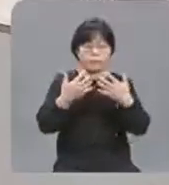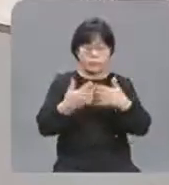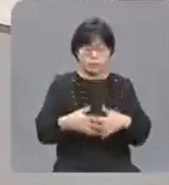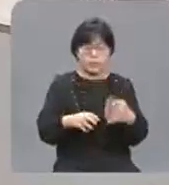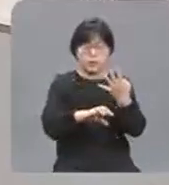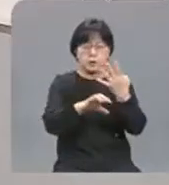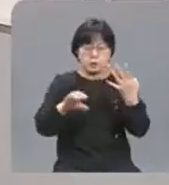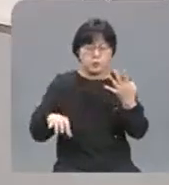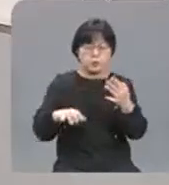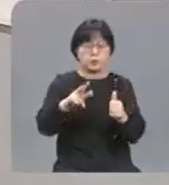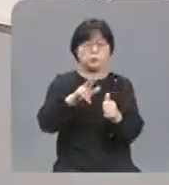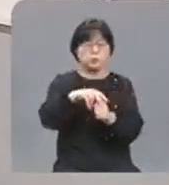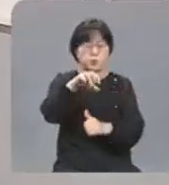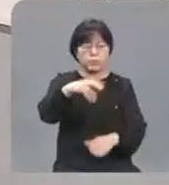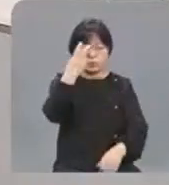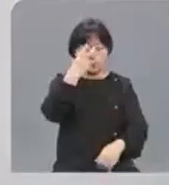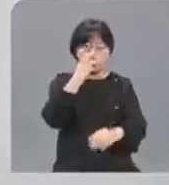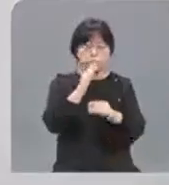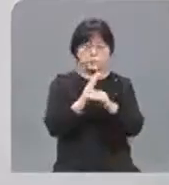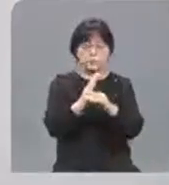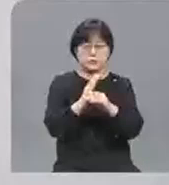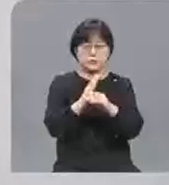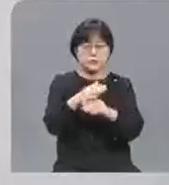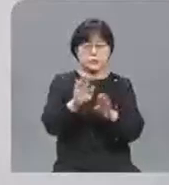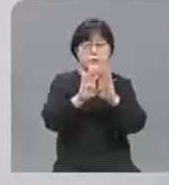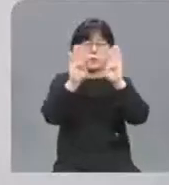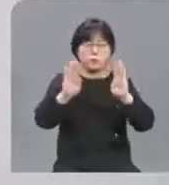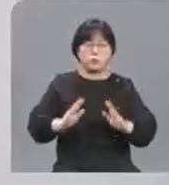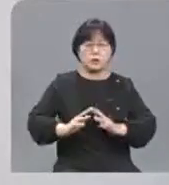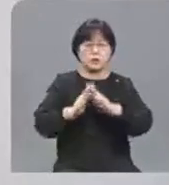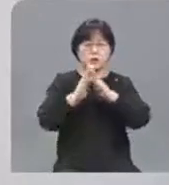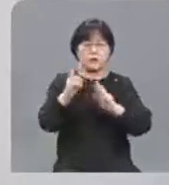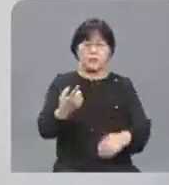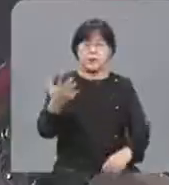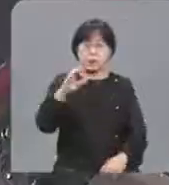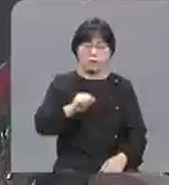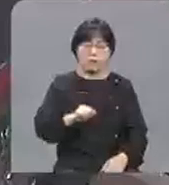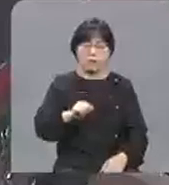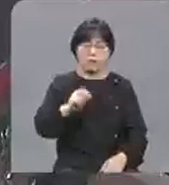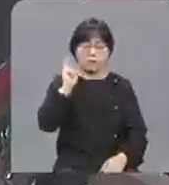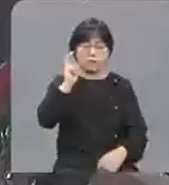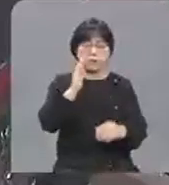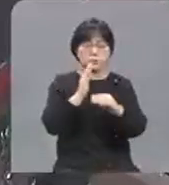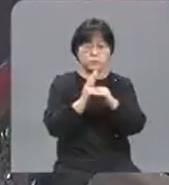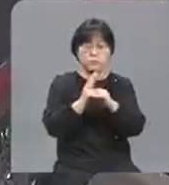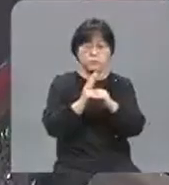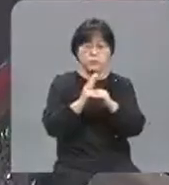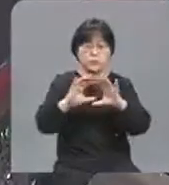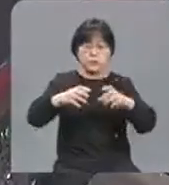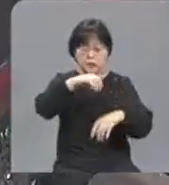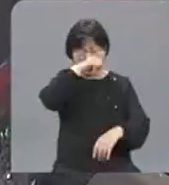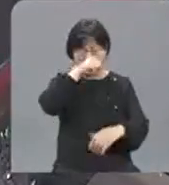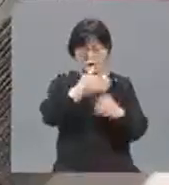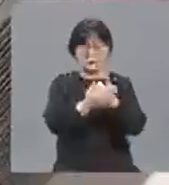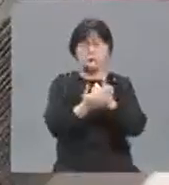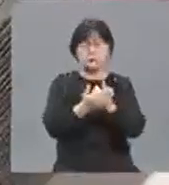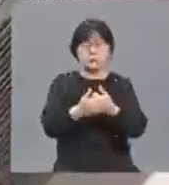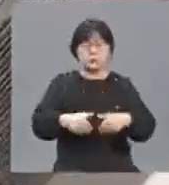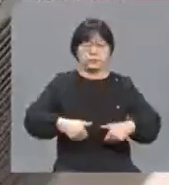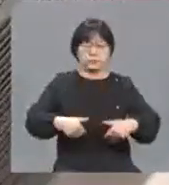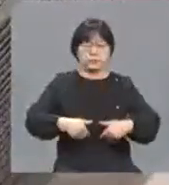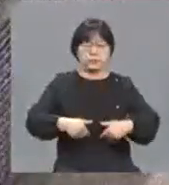후보지로 검토하고 있습니다 박물 건에는 100억원 정도가 들 것으로 예상돼 복비 지원도